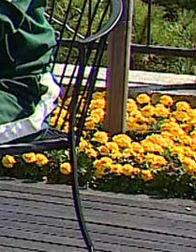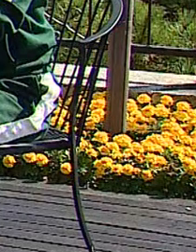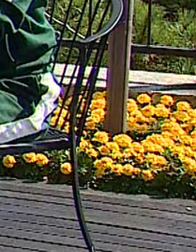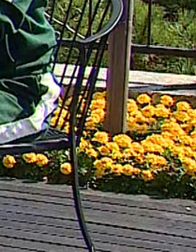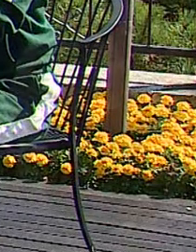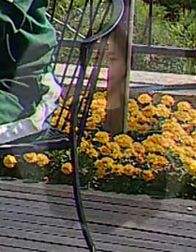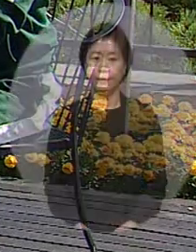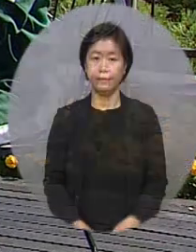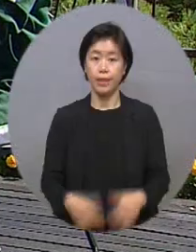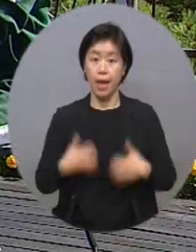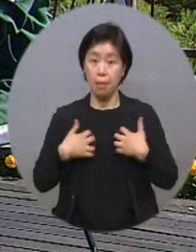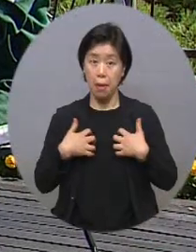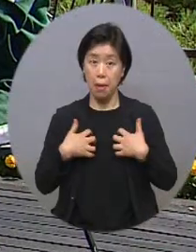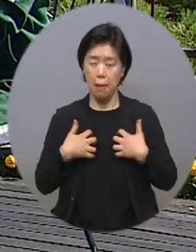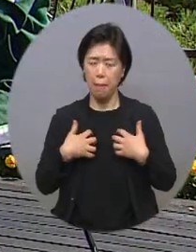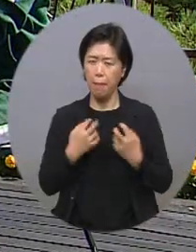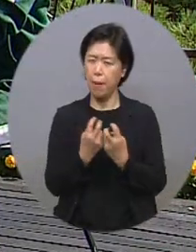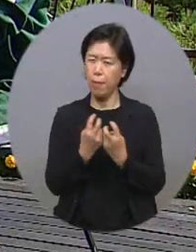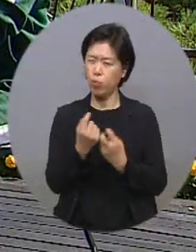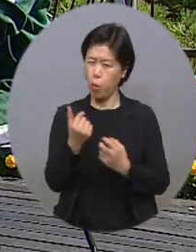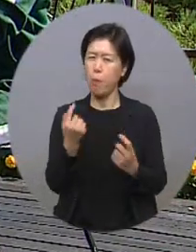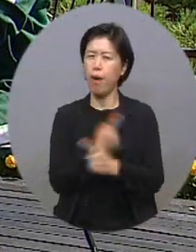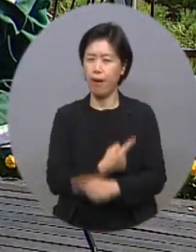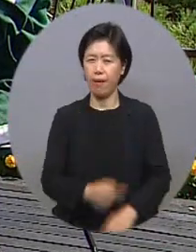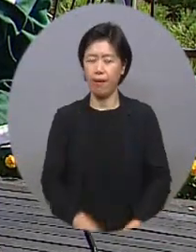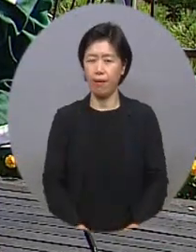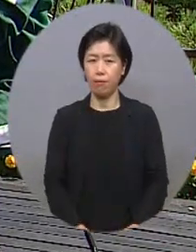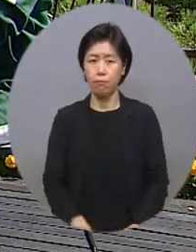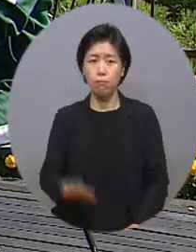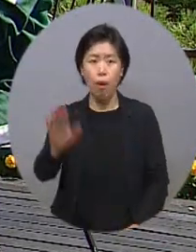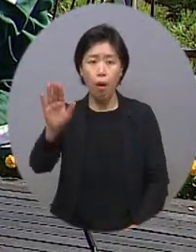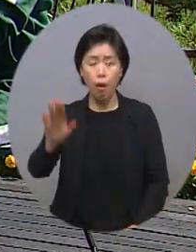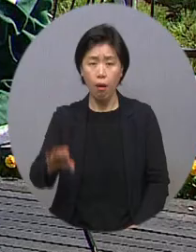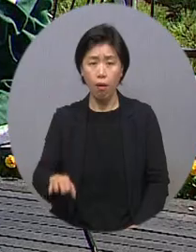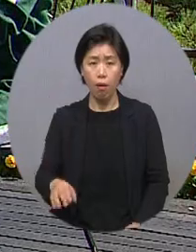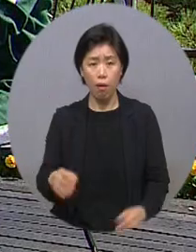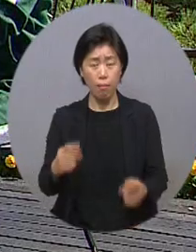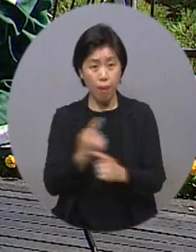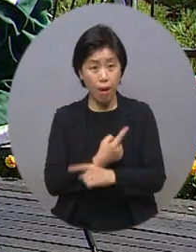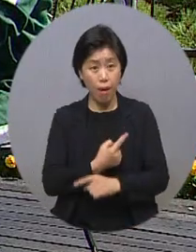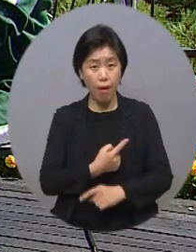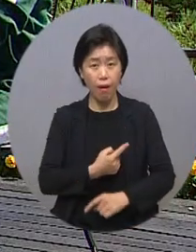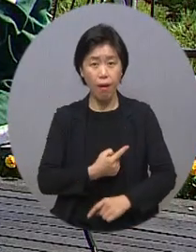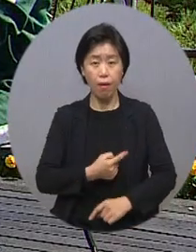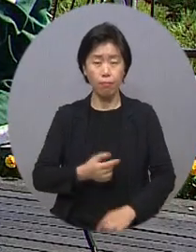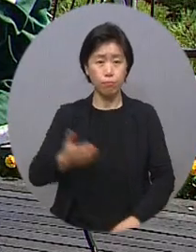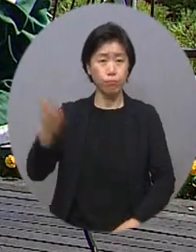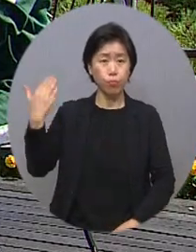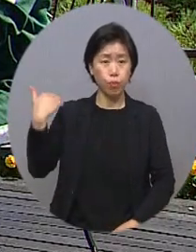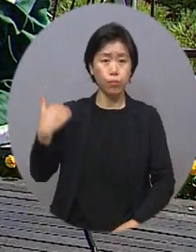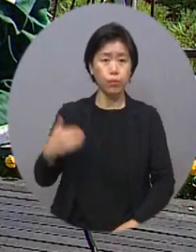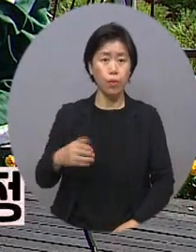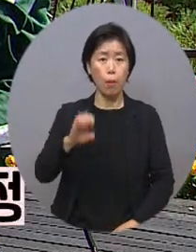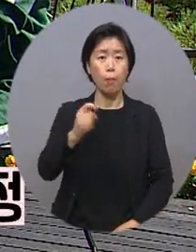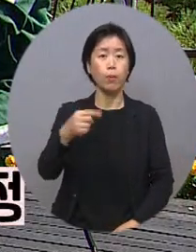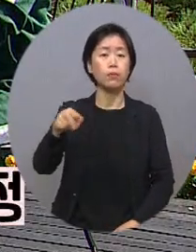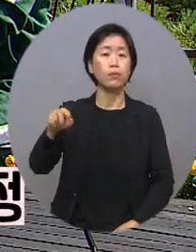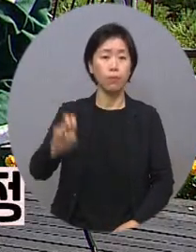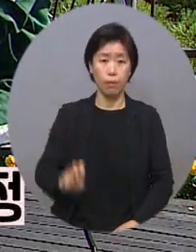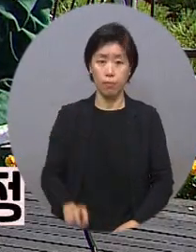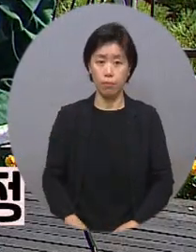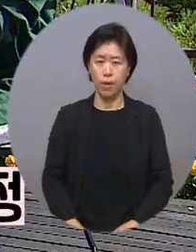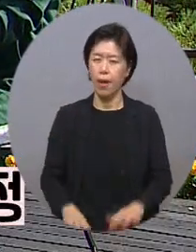게임 방식은 많이 바뀌었습니다. 잠깐만요. 게임 방식이 바뀌었다고요? 지난번에 포섬이었는데. 그러니까.